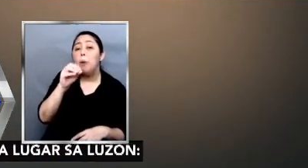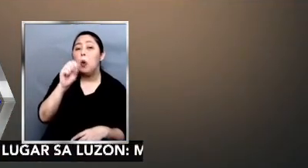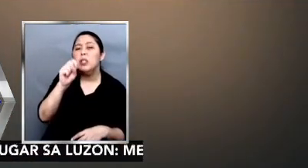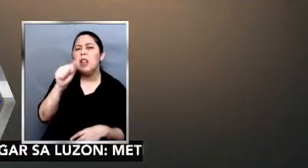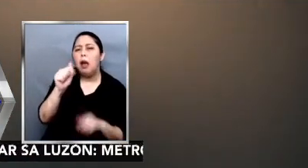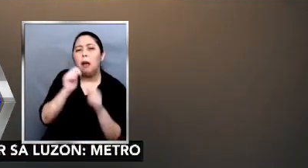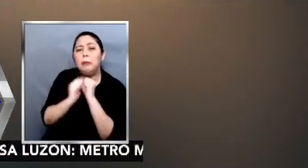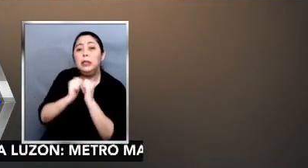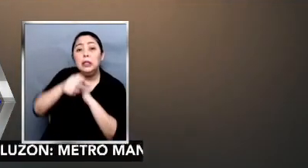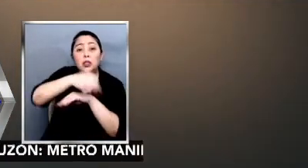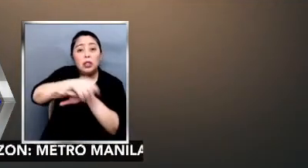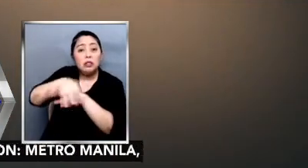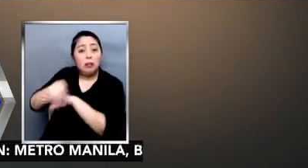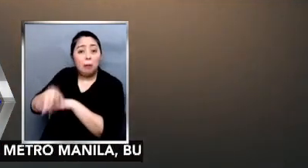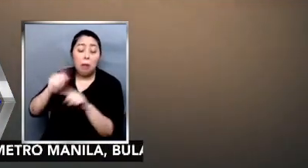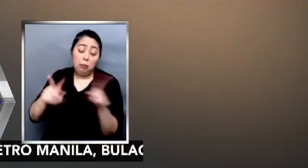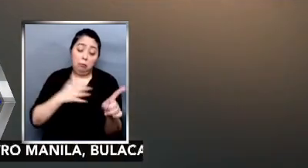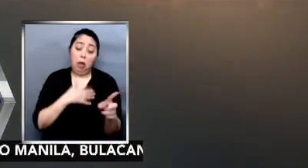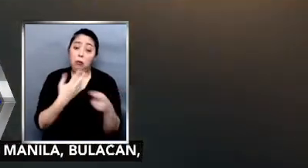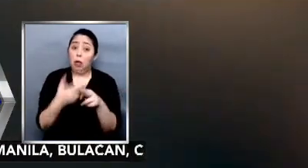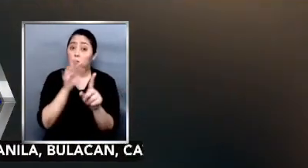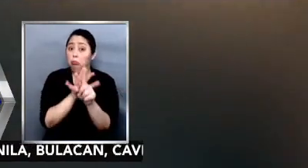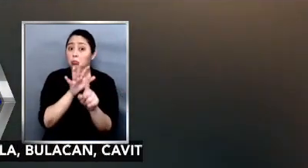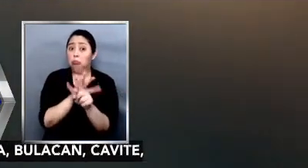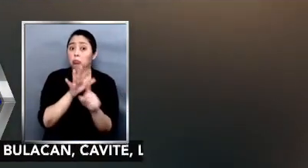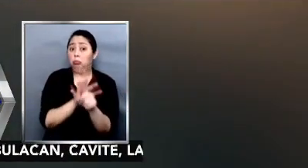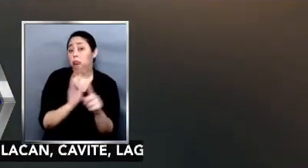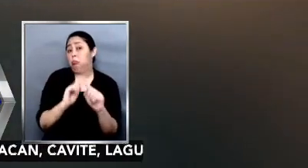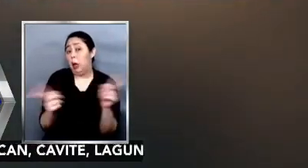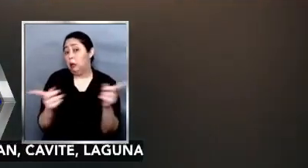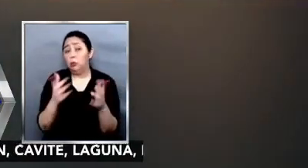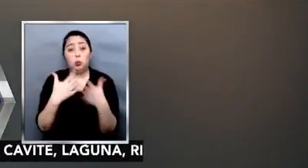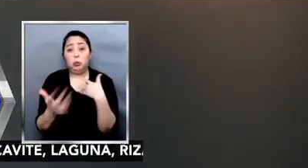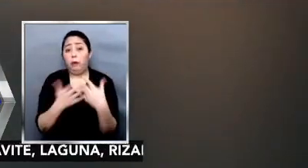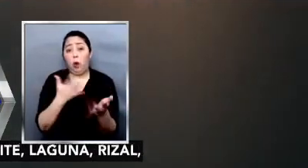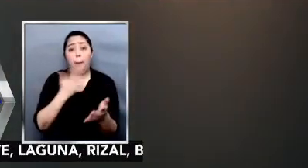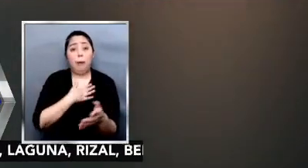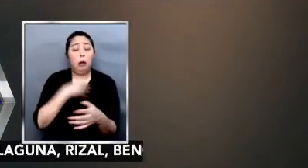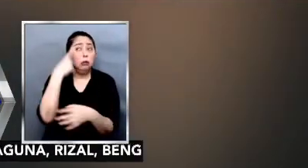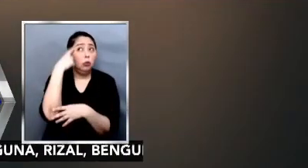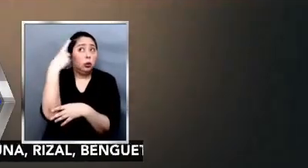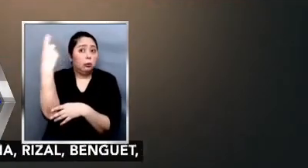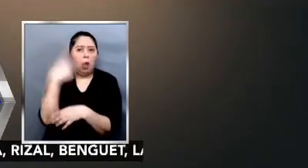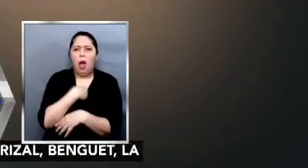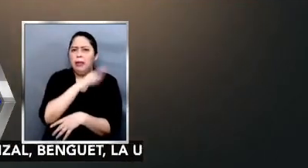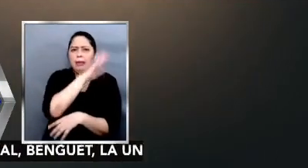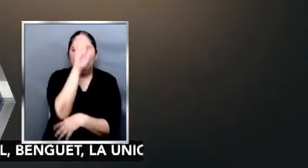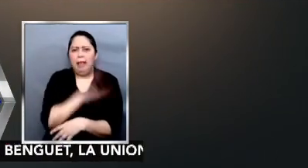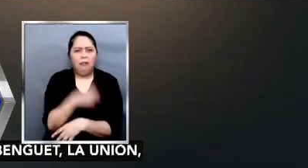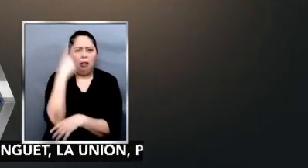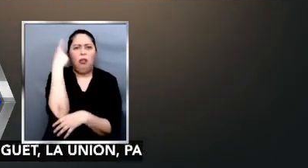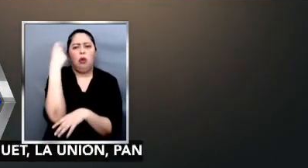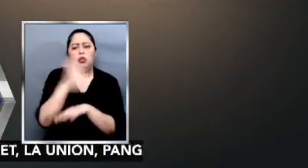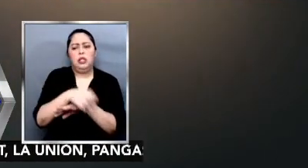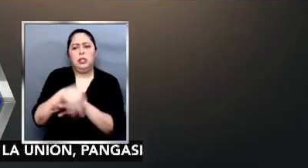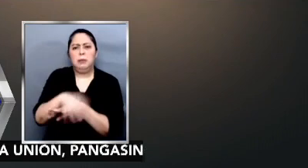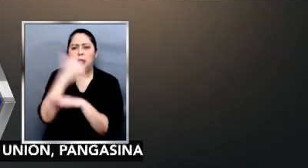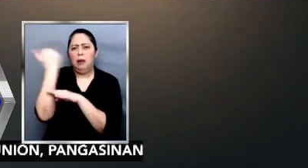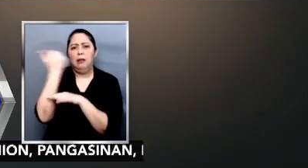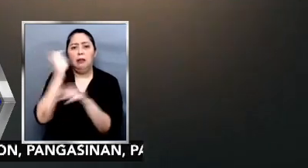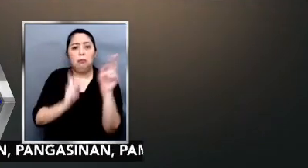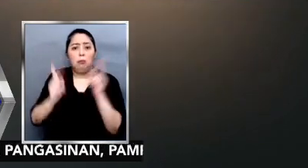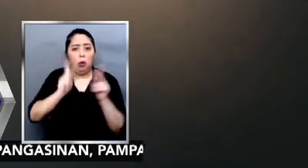niya ngayon, ni sa hinagap, hindi raw niya naisip na pagchismisan ang buhay ng iba. Pag personal, hindi